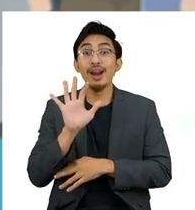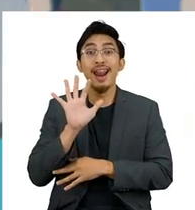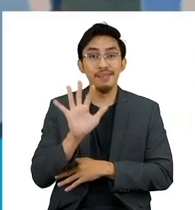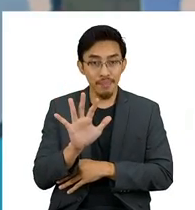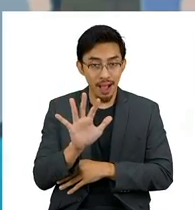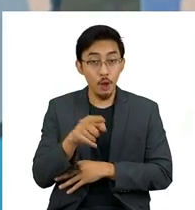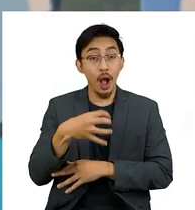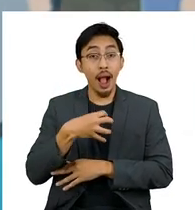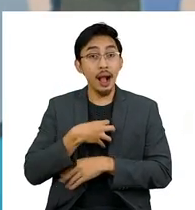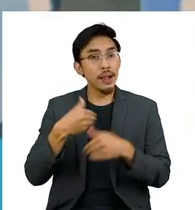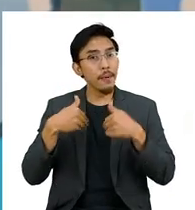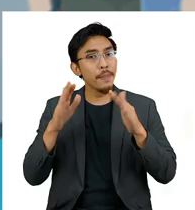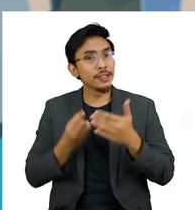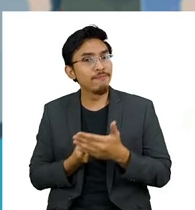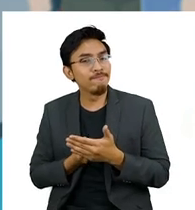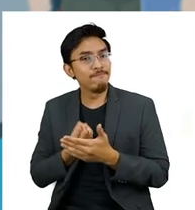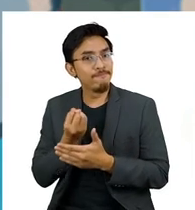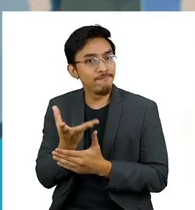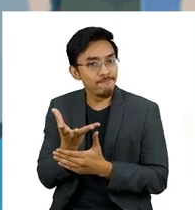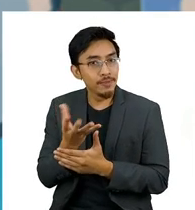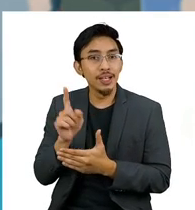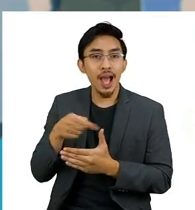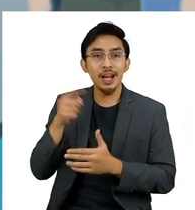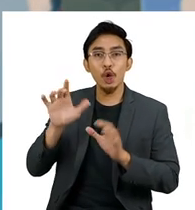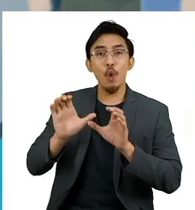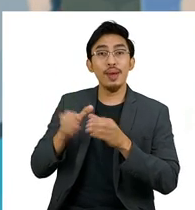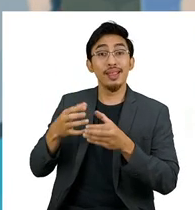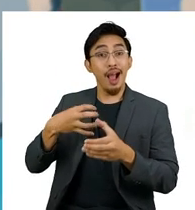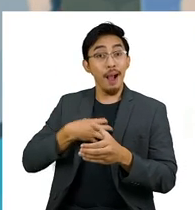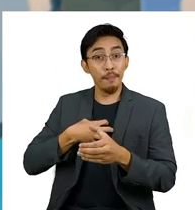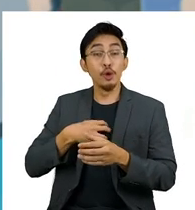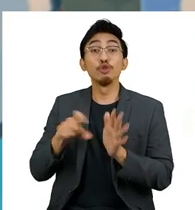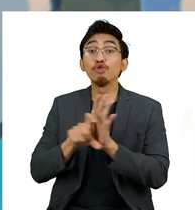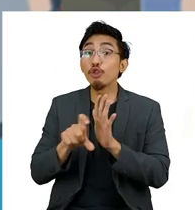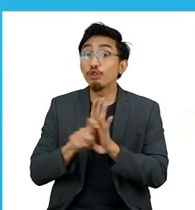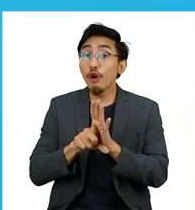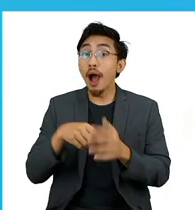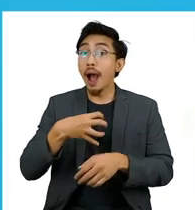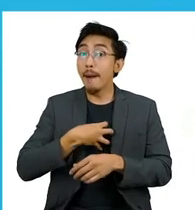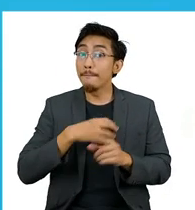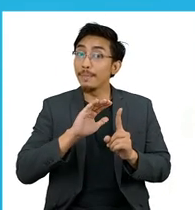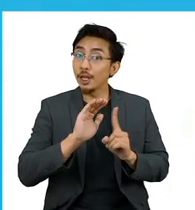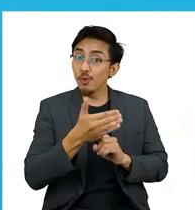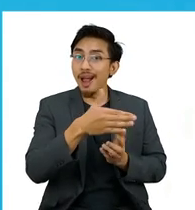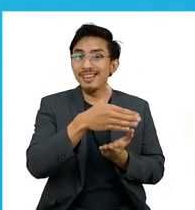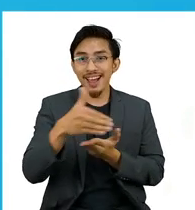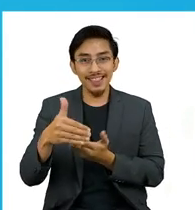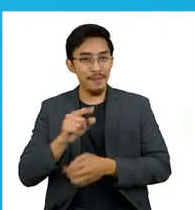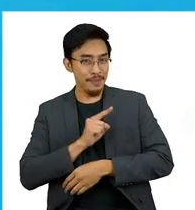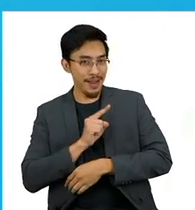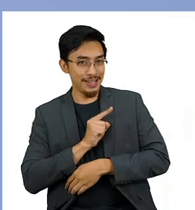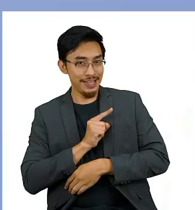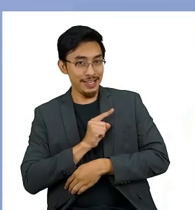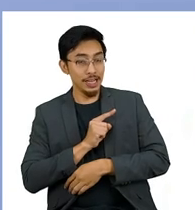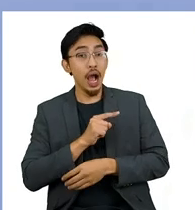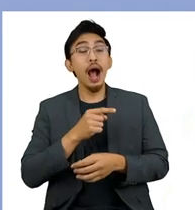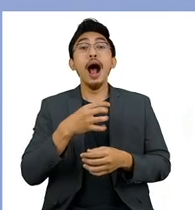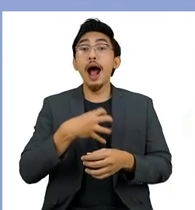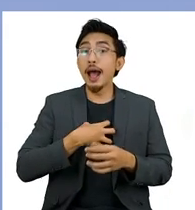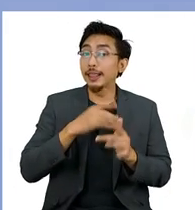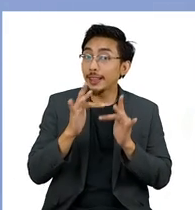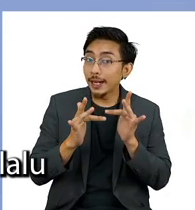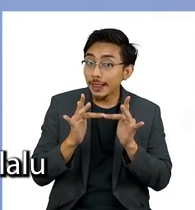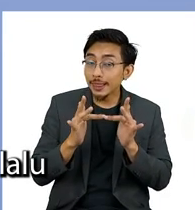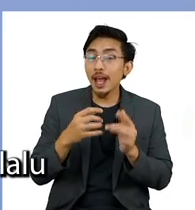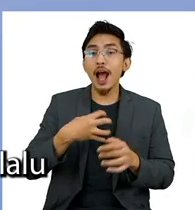tentang hak atas kebebasan berpendapat dan berekspresi dari Komnas HAM. Di antaranya adalah hak atas perlindungan data pribadi, hak atas